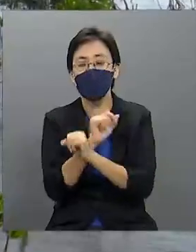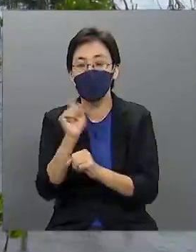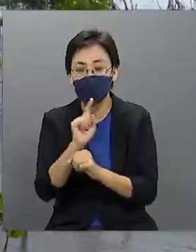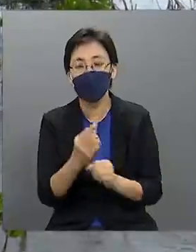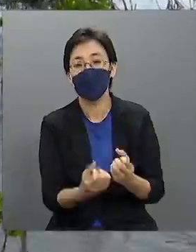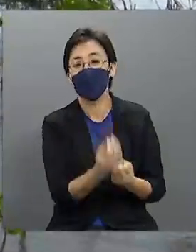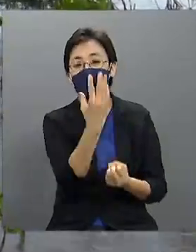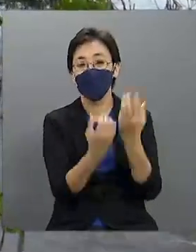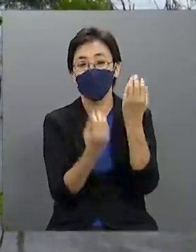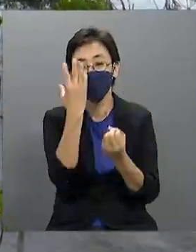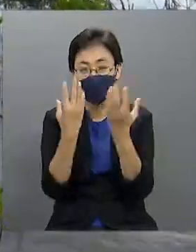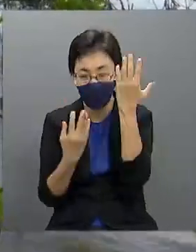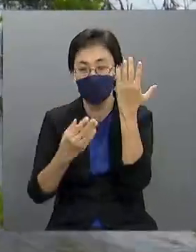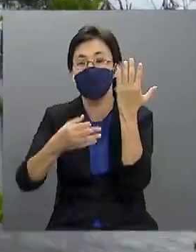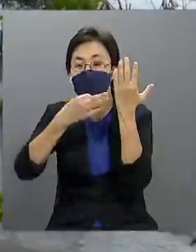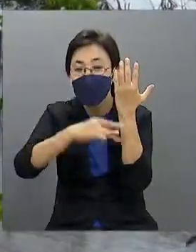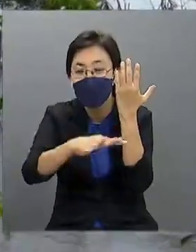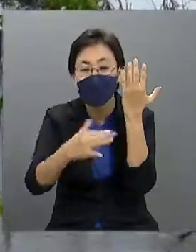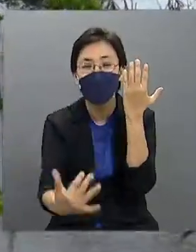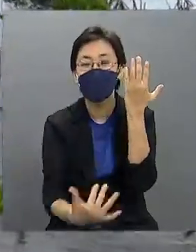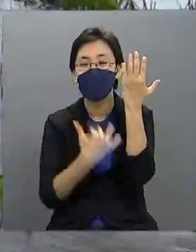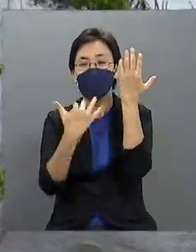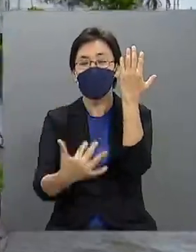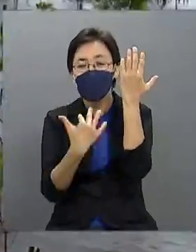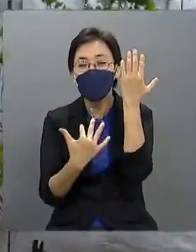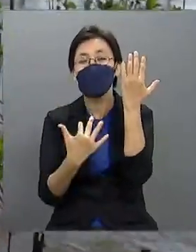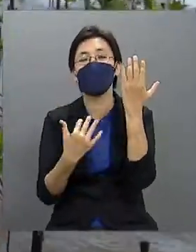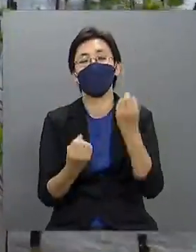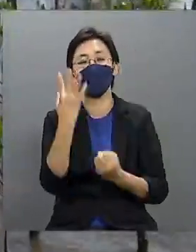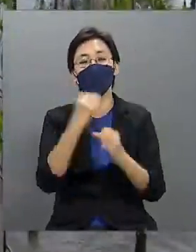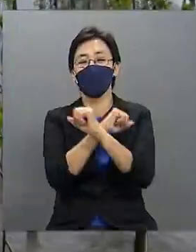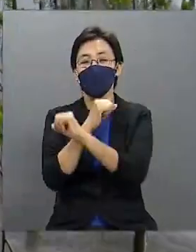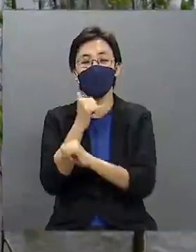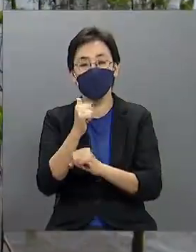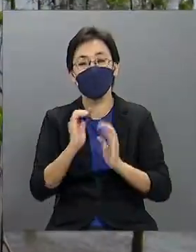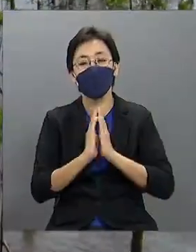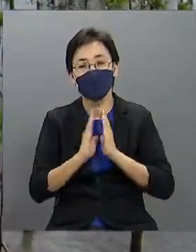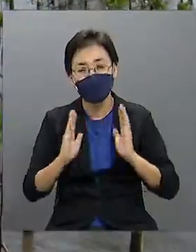องวันนี้ตขบคผให่มากๆที่มาให้คามรกัเราในวัค่ พ้นครัพสดีครับ